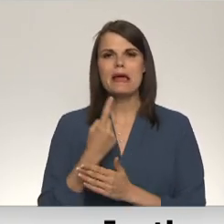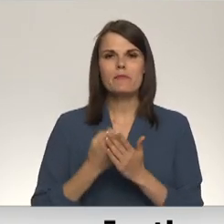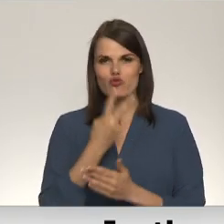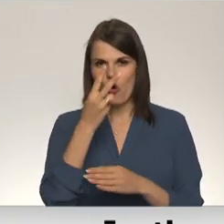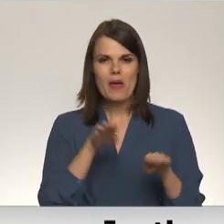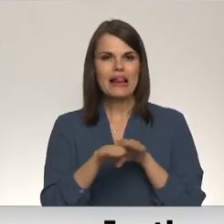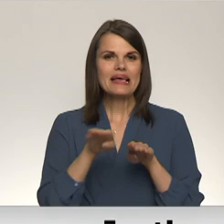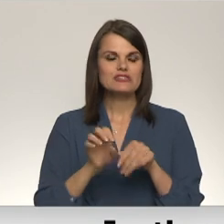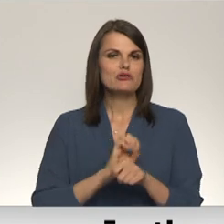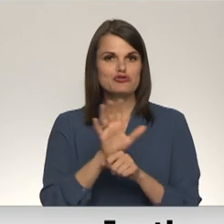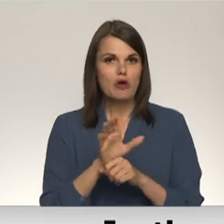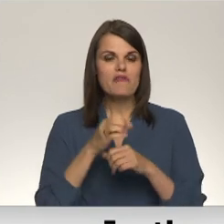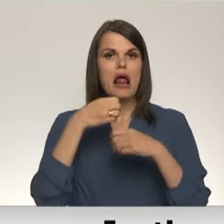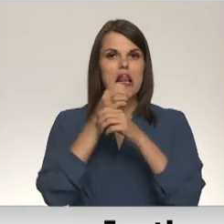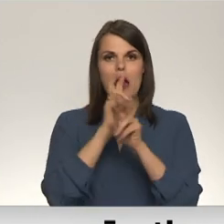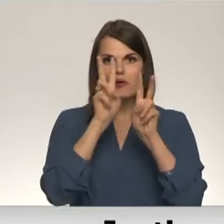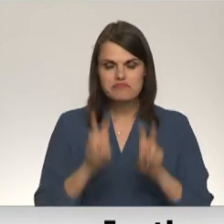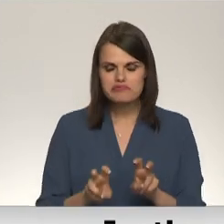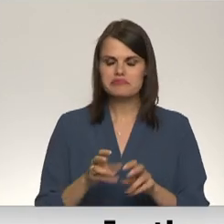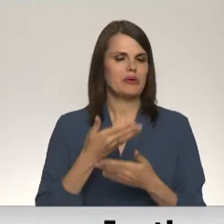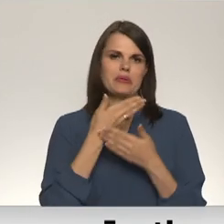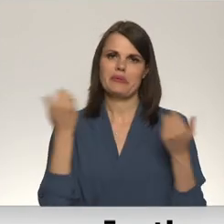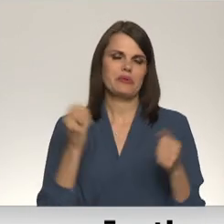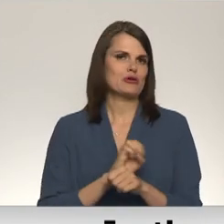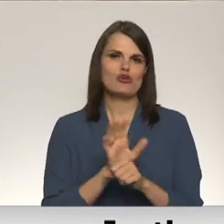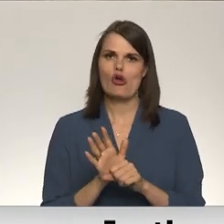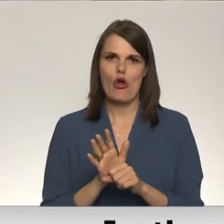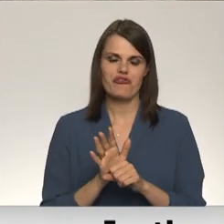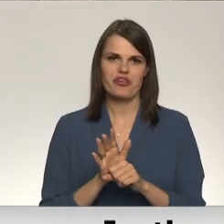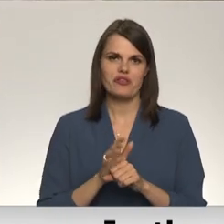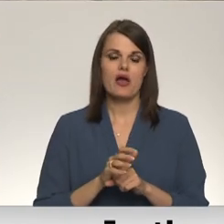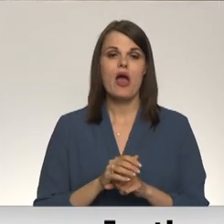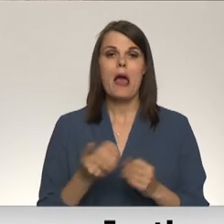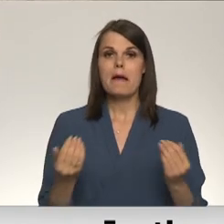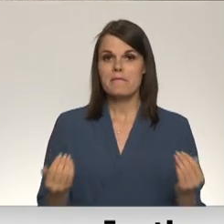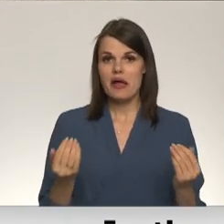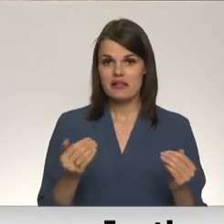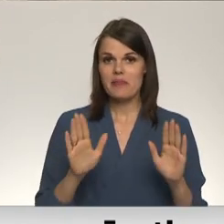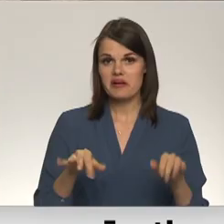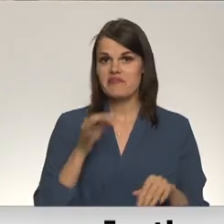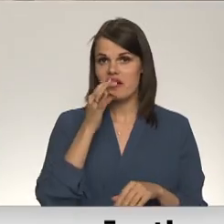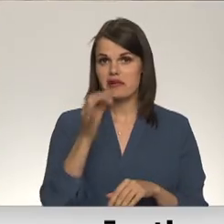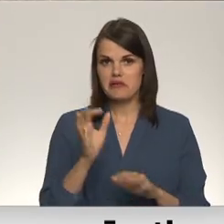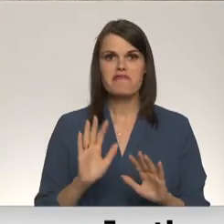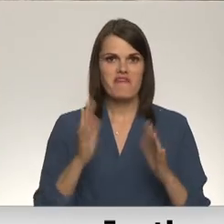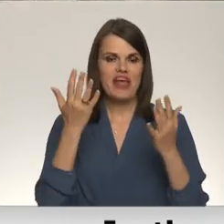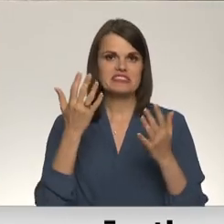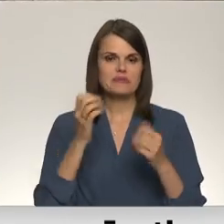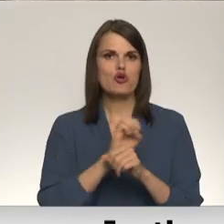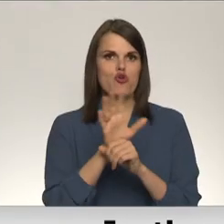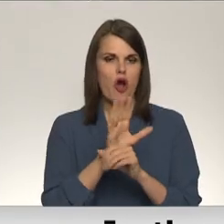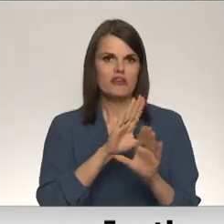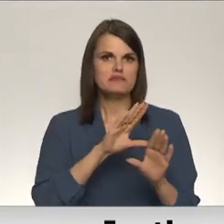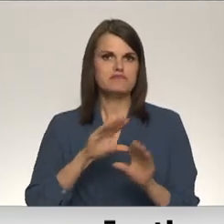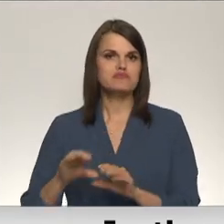COVID infekcijas, laboratoriski infekcija nav apstiprināta. Pat laban var teikt, ka diezgan sekmīgi infekcija atkāpjas